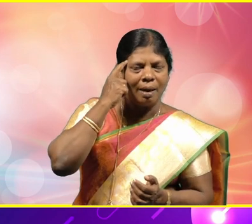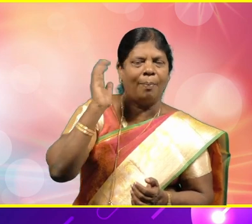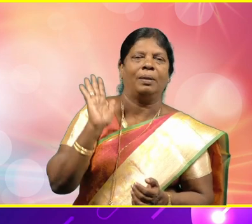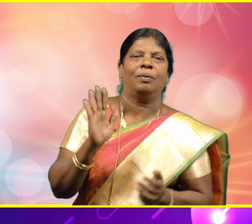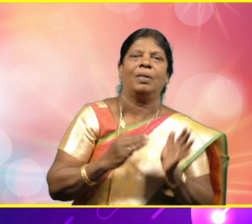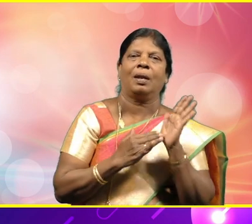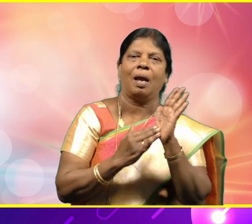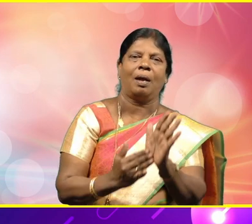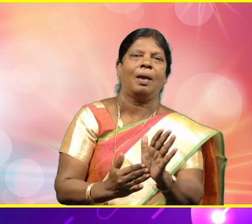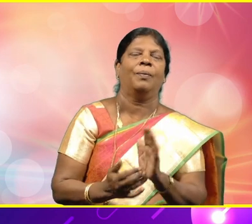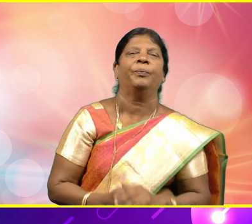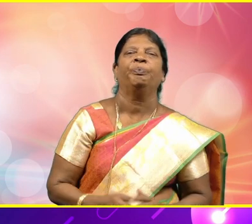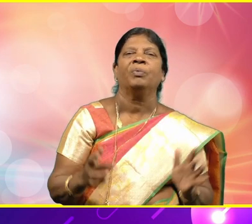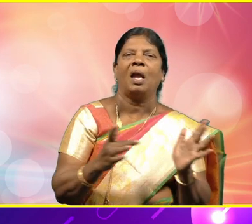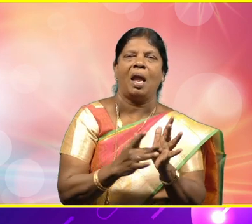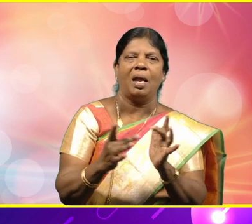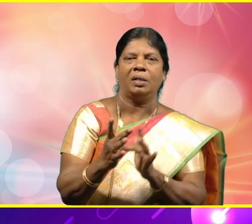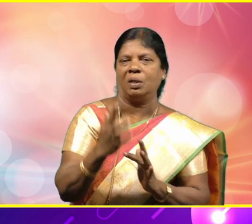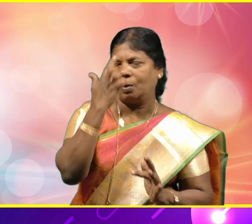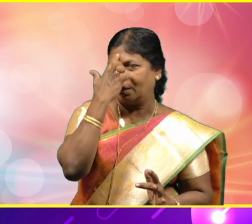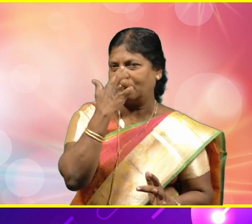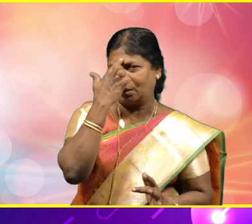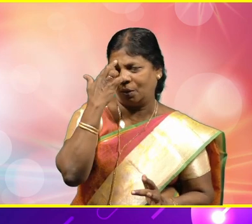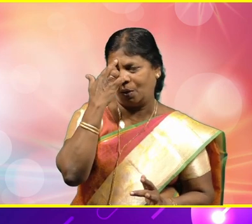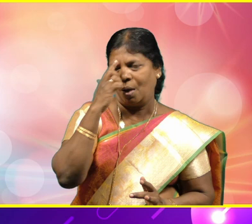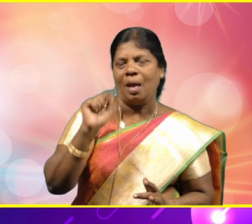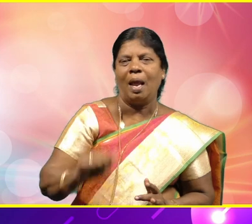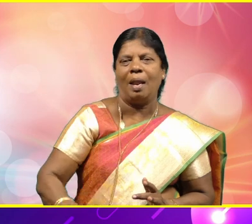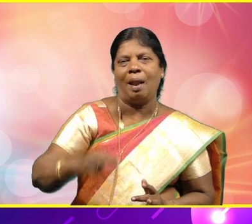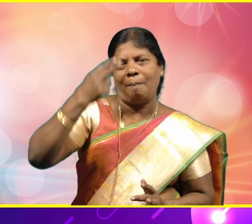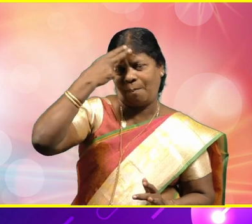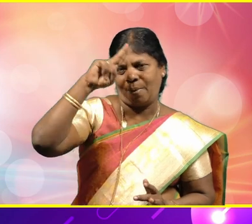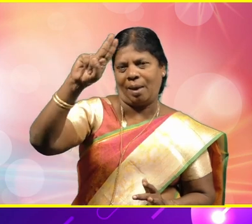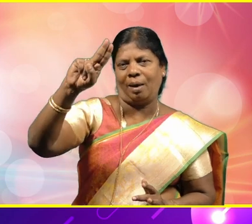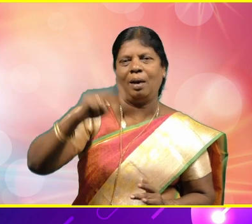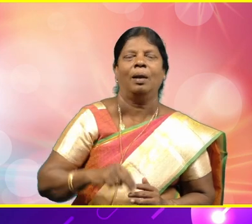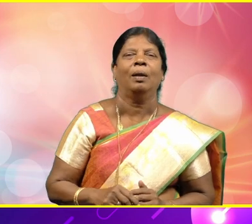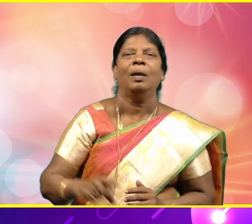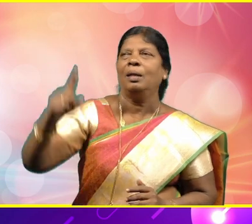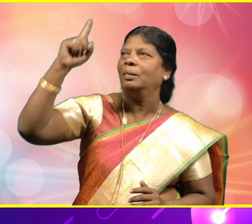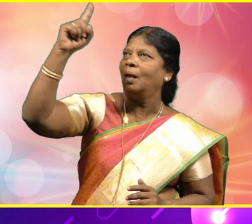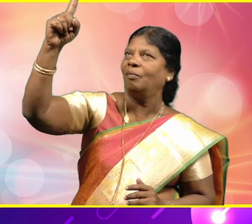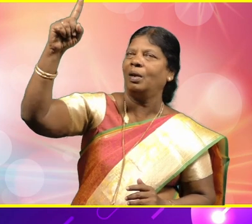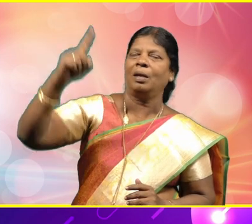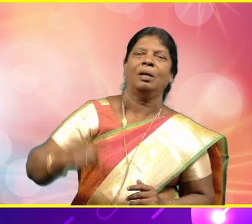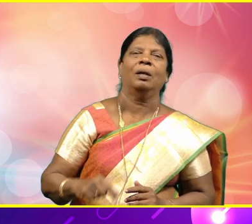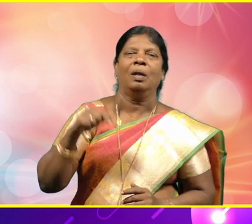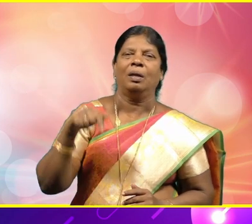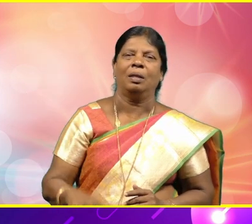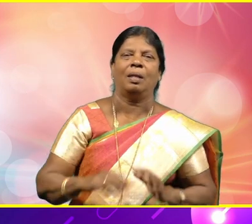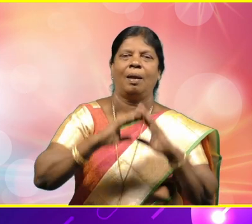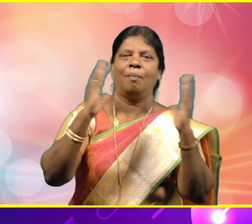தெரியப்படுத்துவதற்காக இயேசு கிறிஸ்து என்ற பெயரில் தேவனே